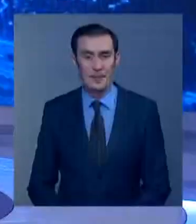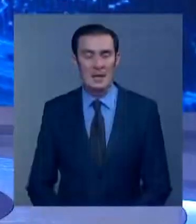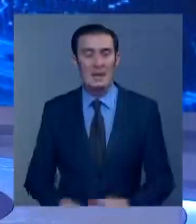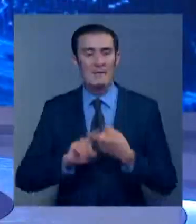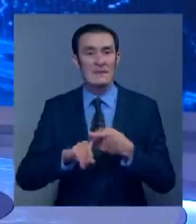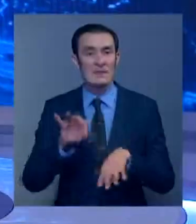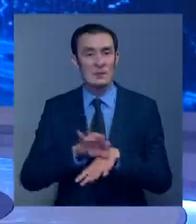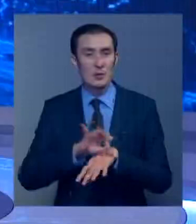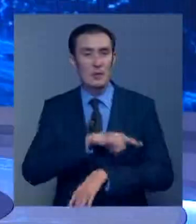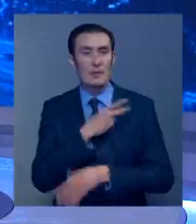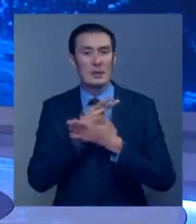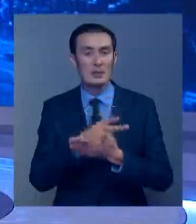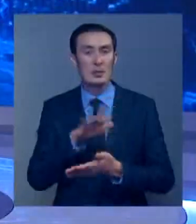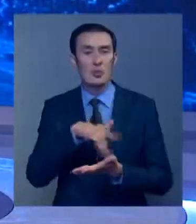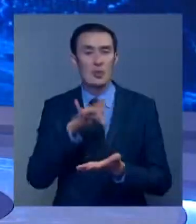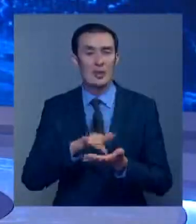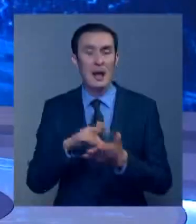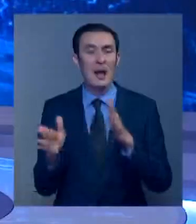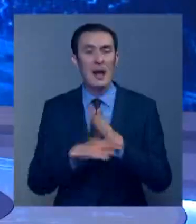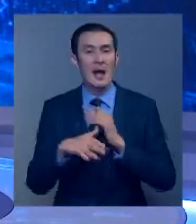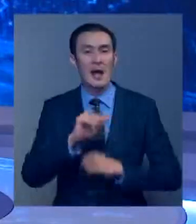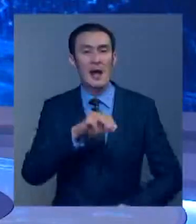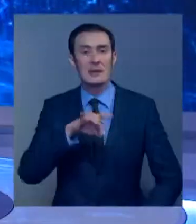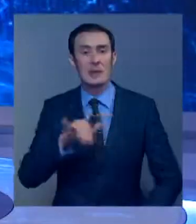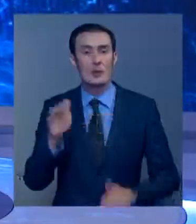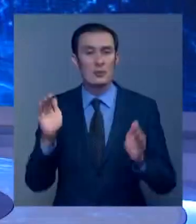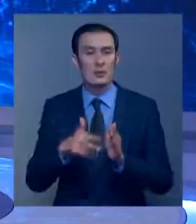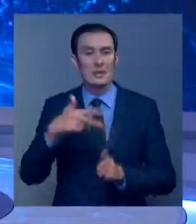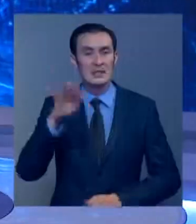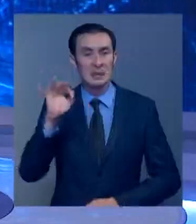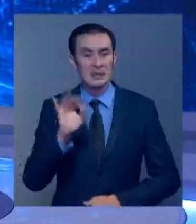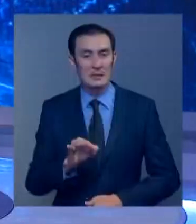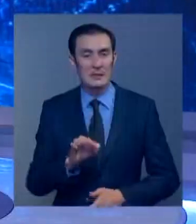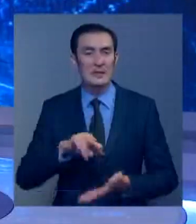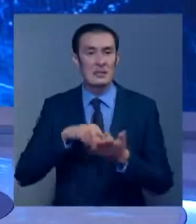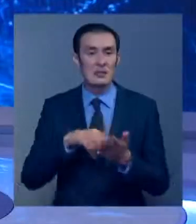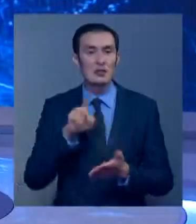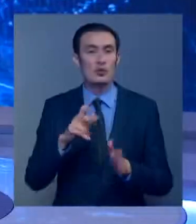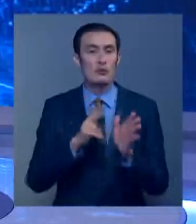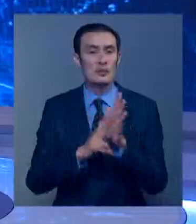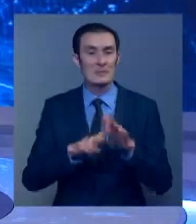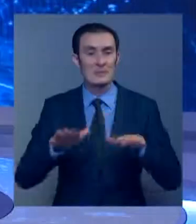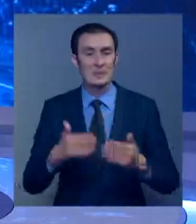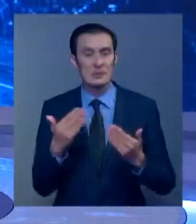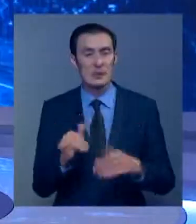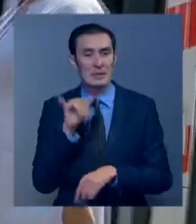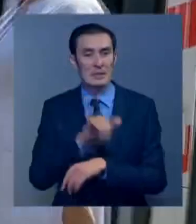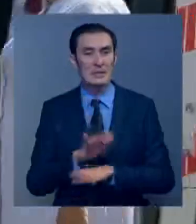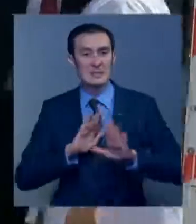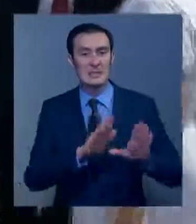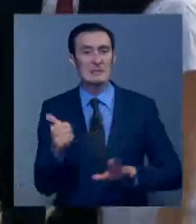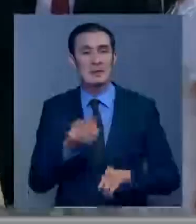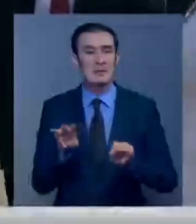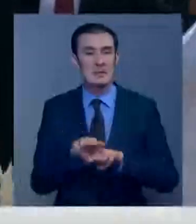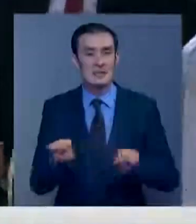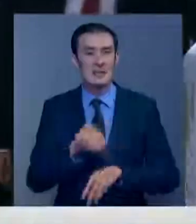В инфекционной больнице Атырау число пациентов сократилось на треть. Медучреждение рассчитано на 180 мест. Сегодня его посетил заместитель